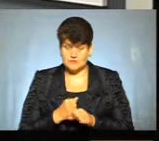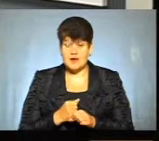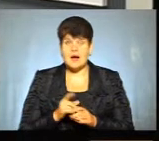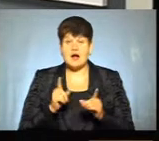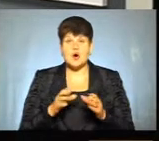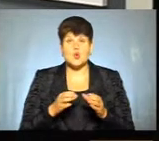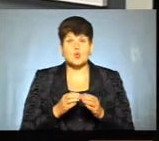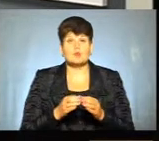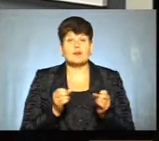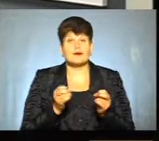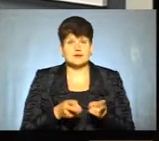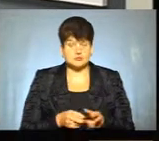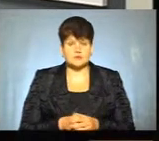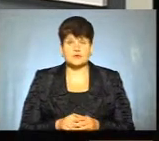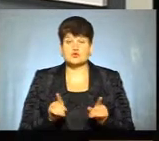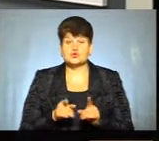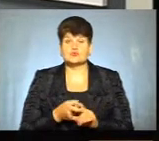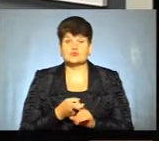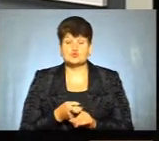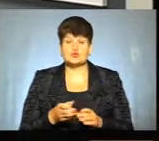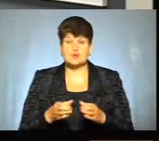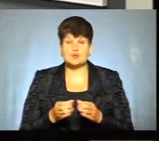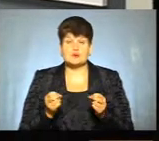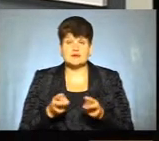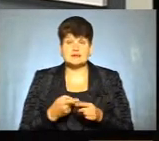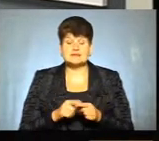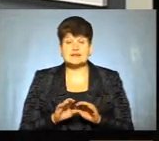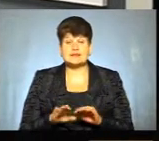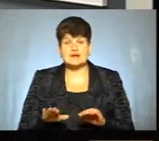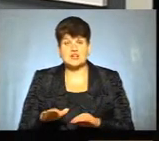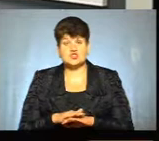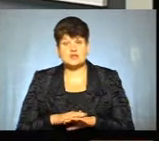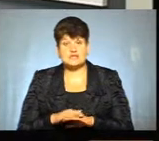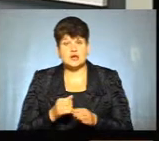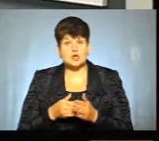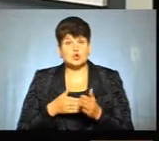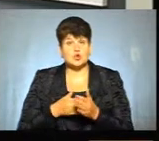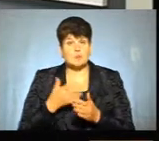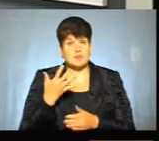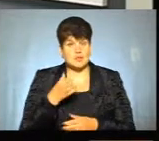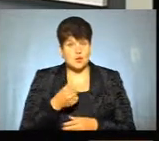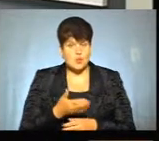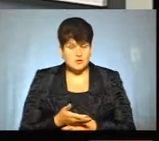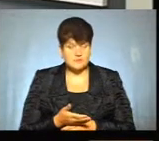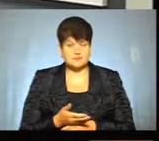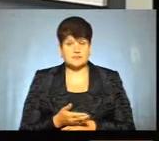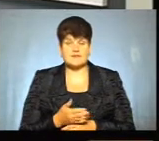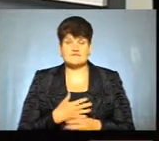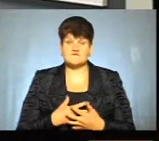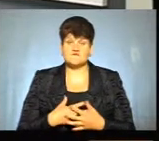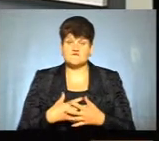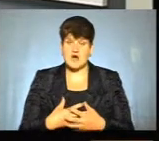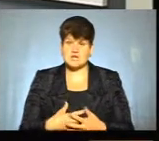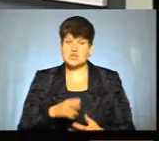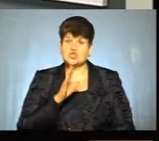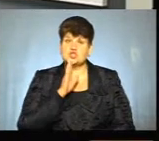ризику. Що стосується цих груп ризику, в основному це є дитяче населення до 5 років, відповідно вагітні жінки